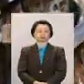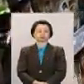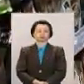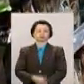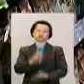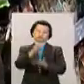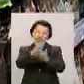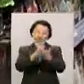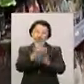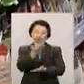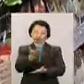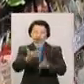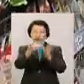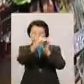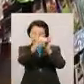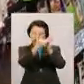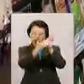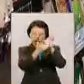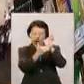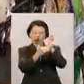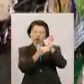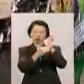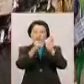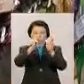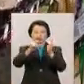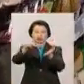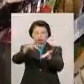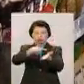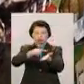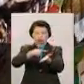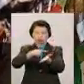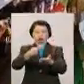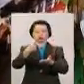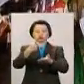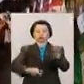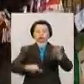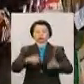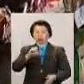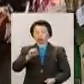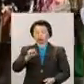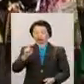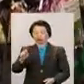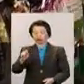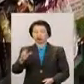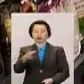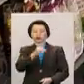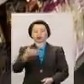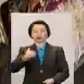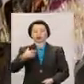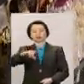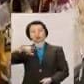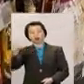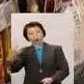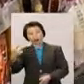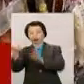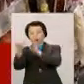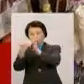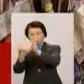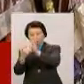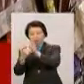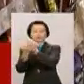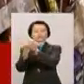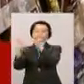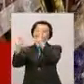telah disenaraikan oleh kerajaan yang dikenakan cukai SST, namun terdapat juga beberapa barangan yang dikecualikan daripada cukai